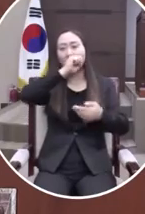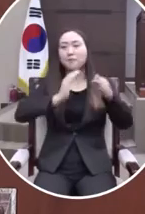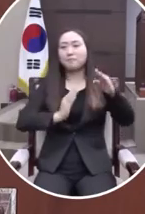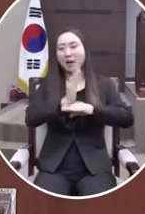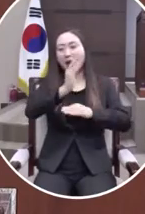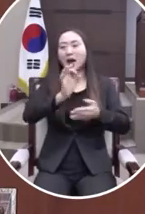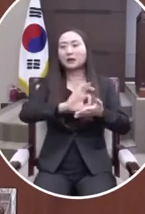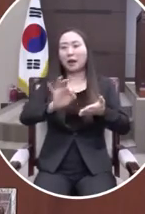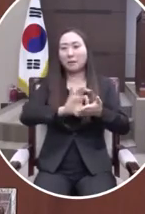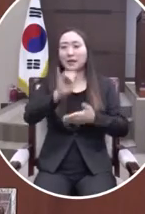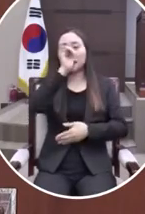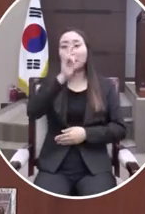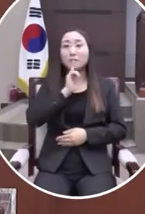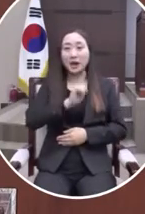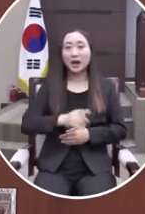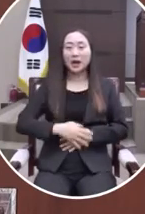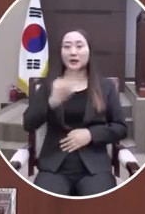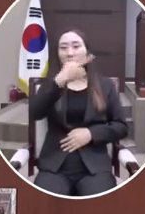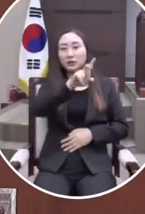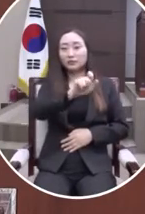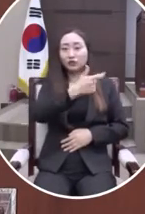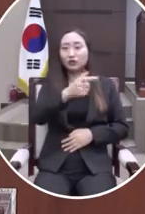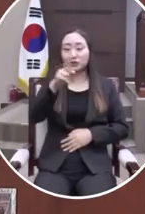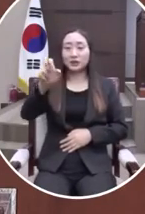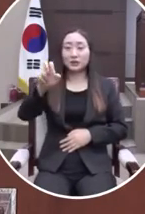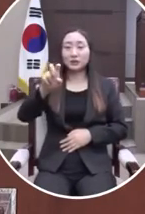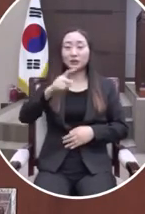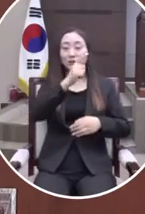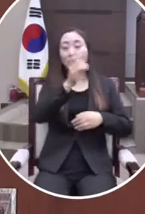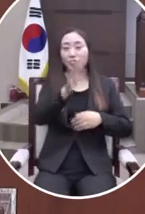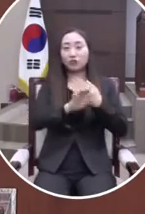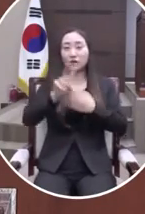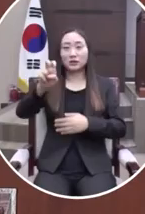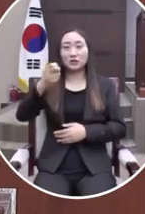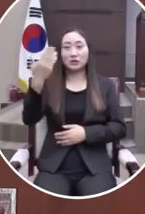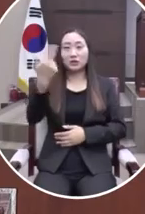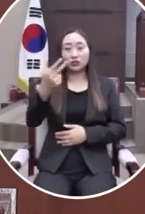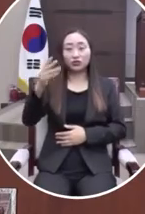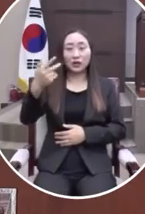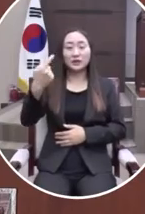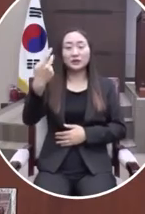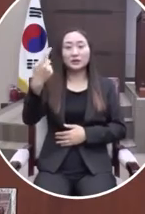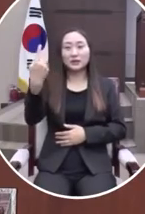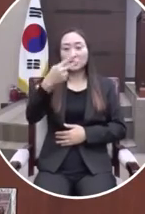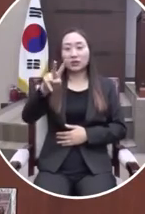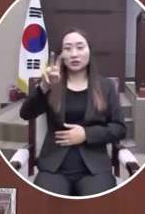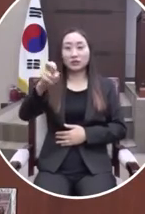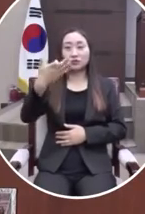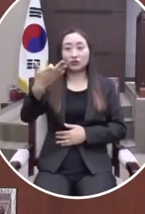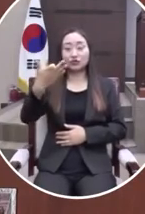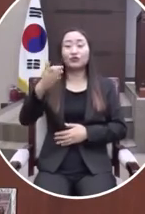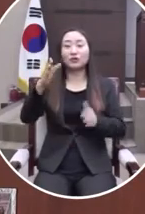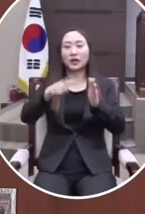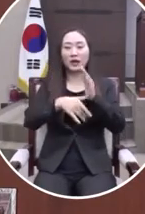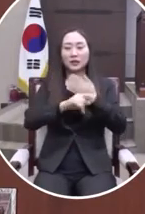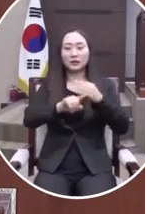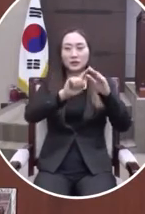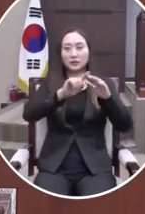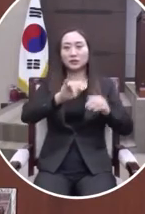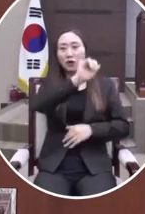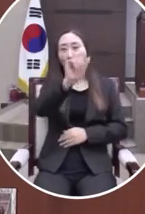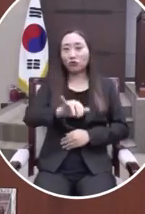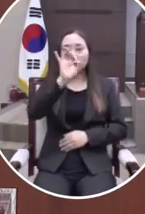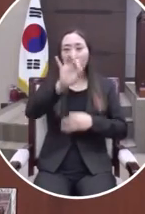있습니다. 2016년에서 19년까지 실시한 조사에 따르면 전국 243개 지방자치단체